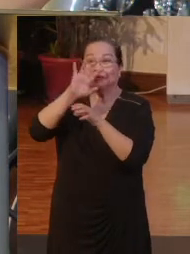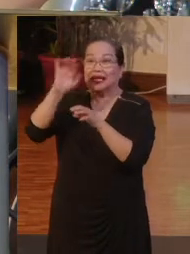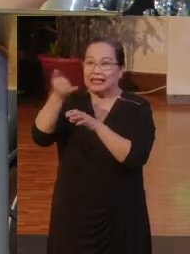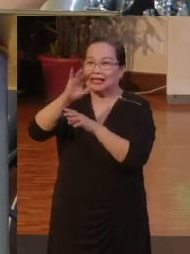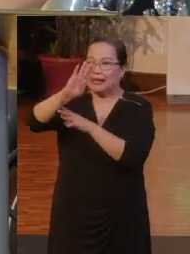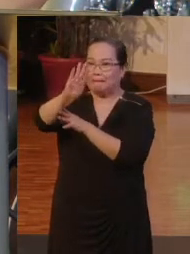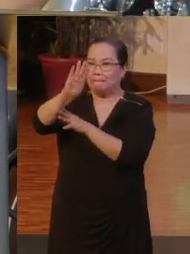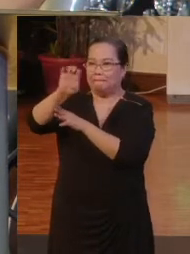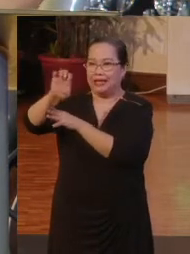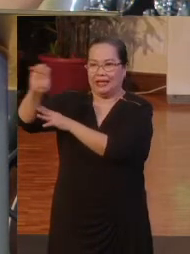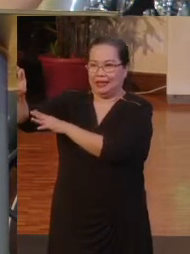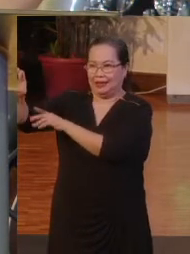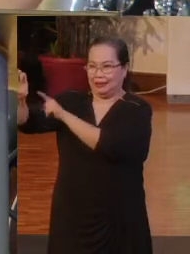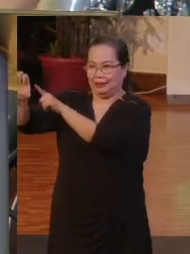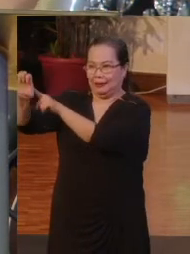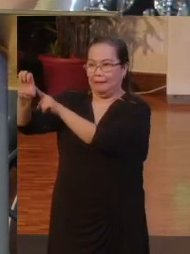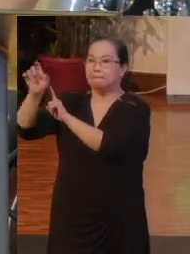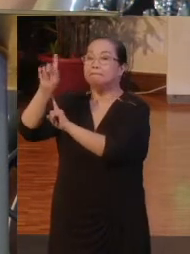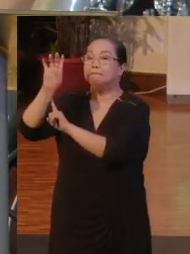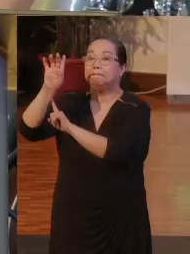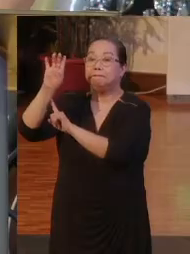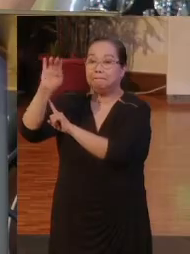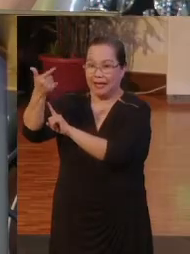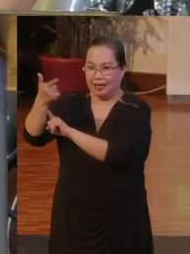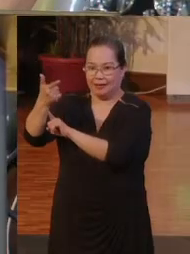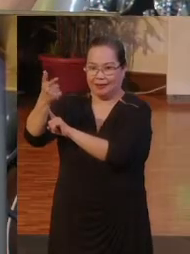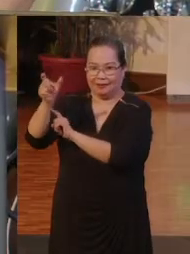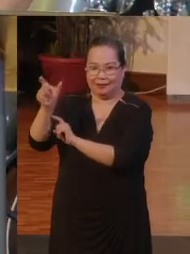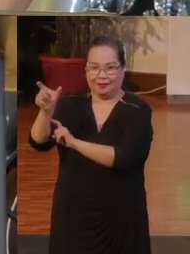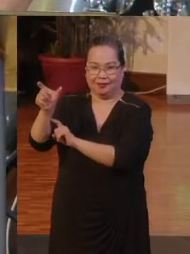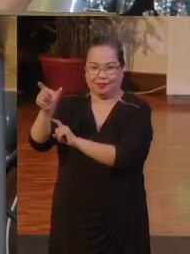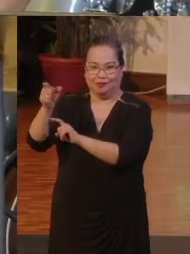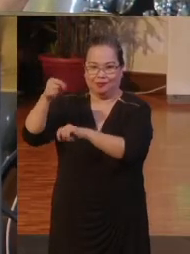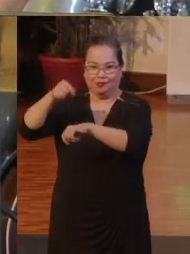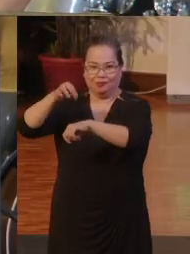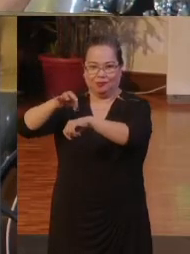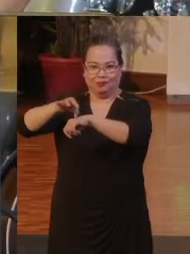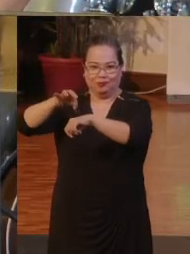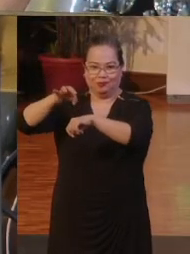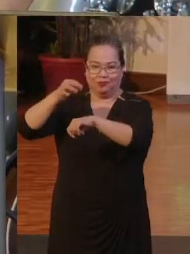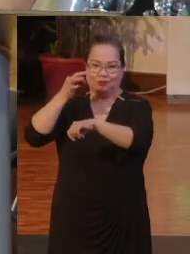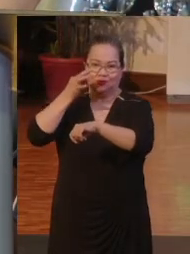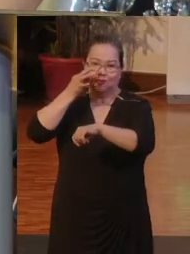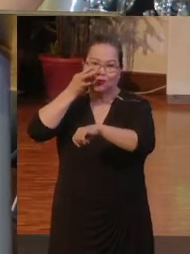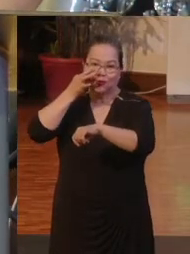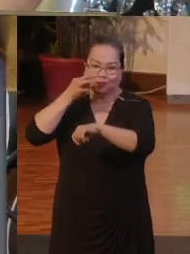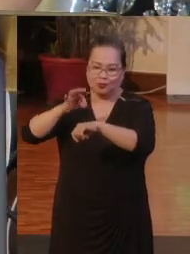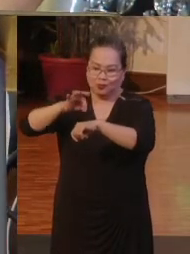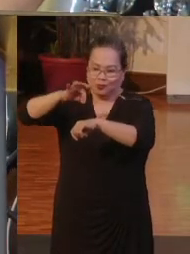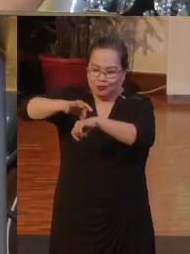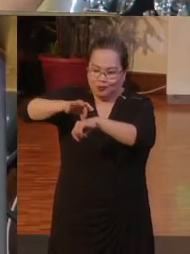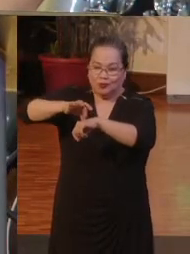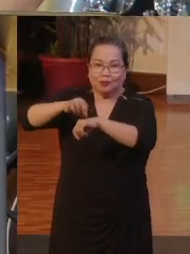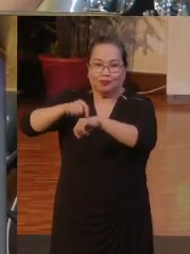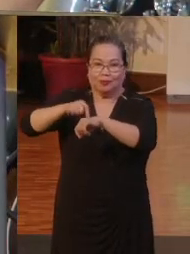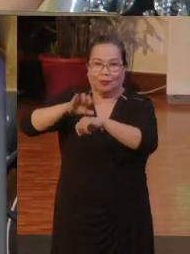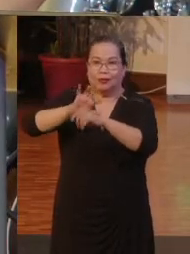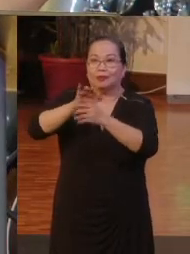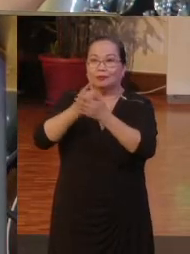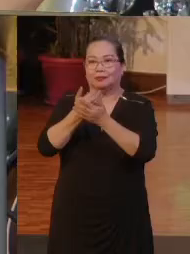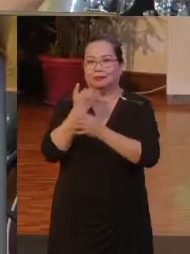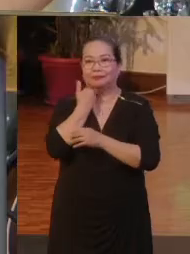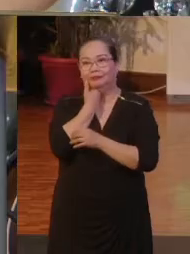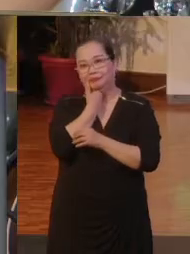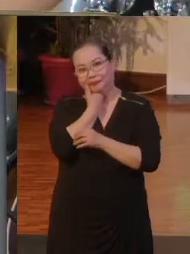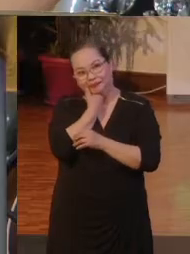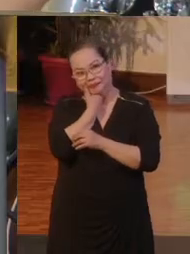Yung hornet po, mas malaki po doon. Masakit po yun. At lalagnatin kayo pag kayo'y nakagat noon, no?